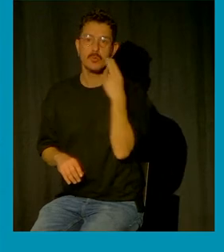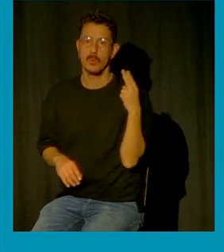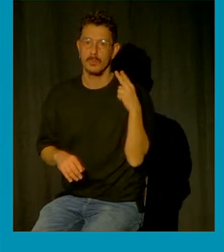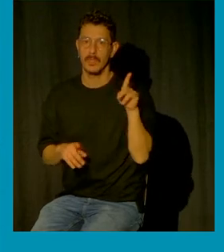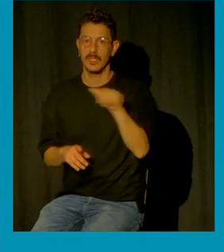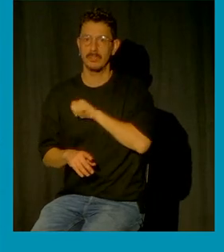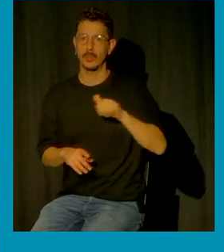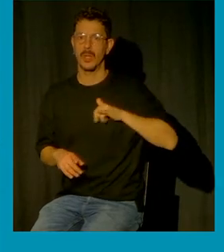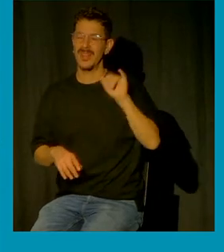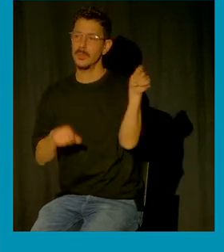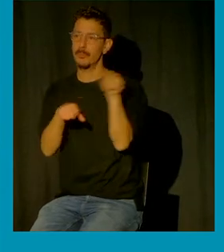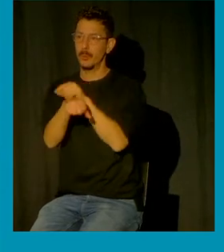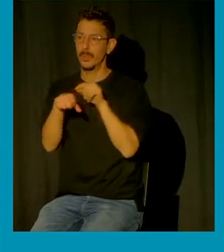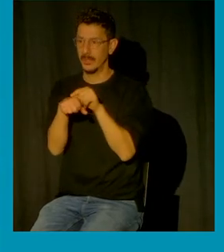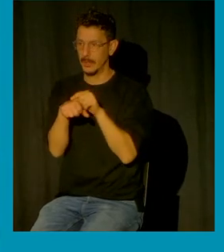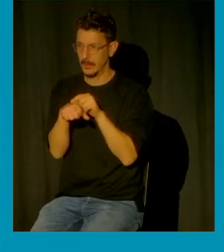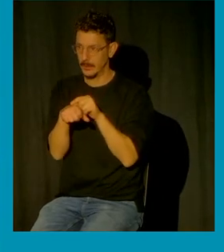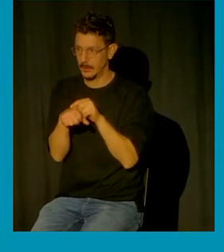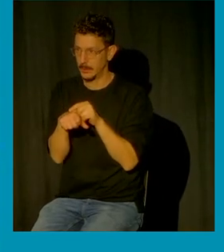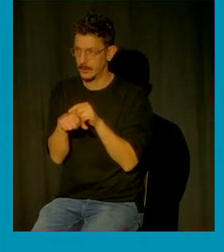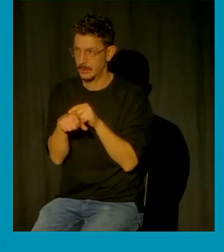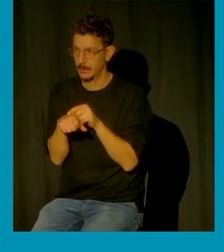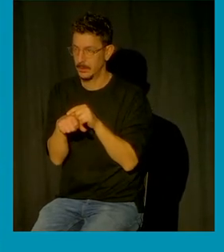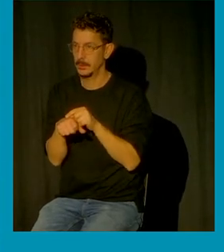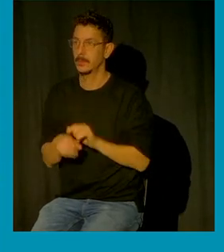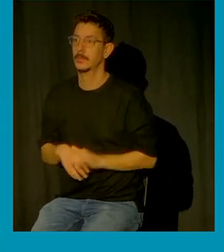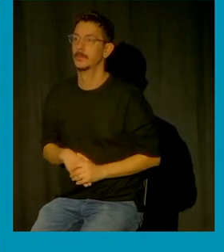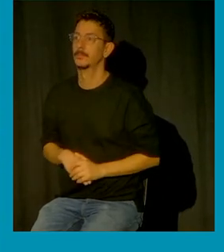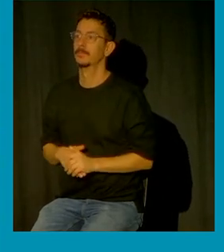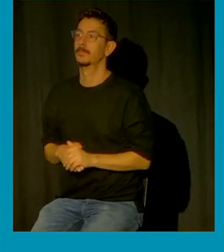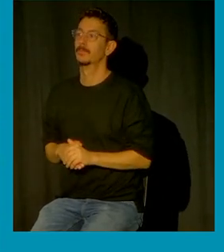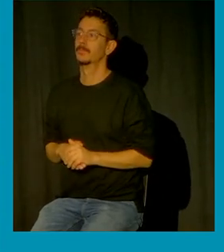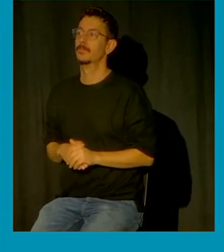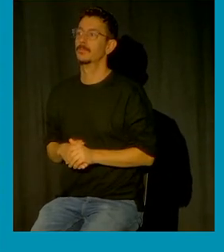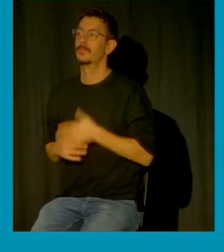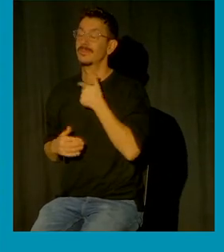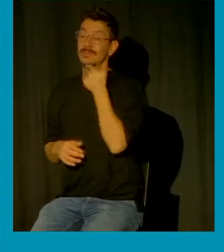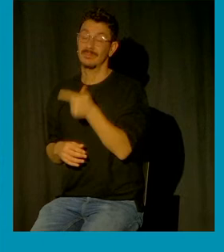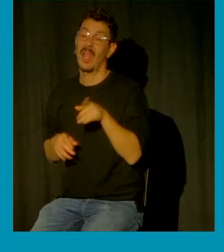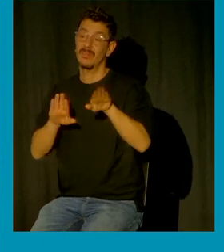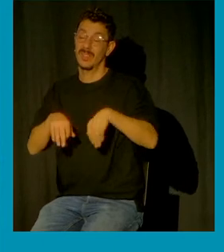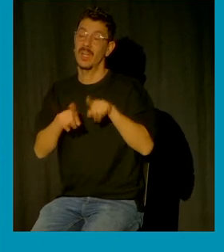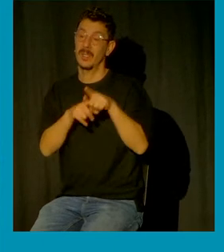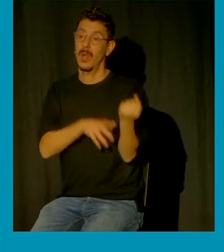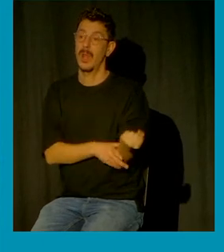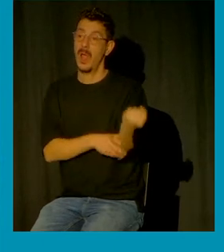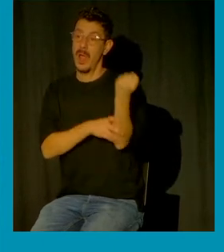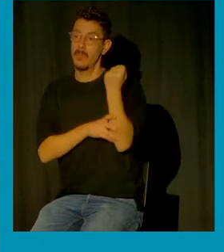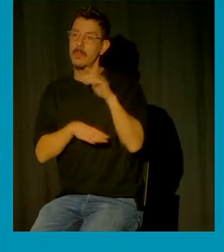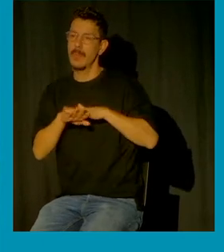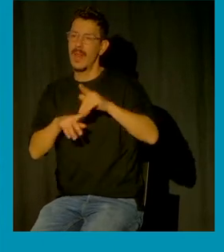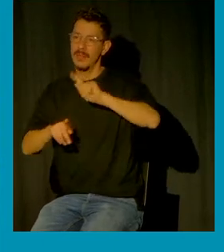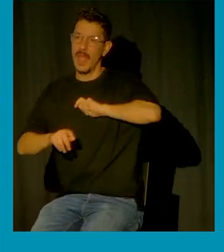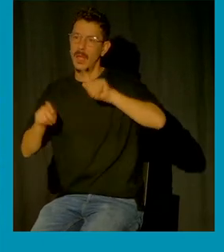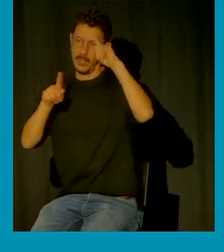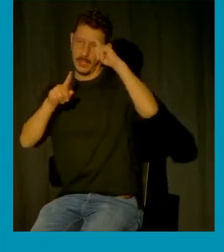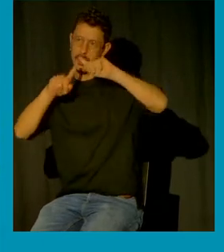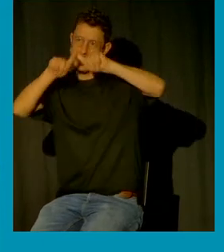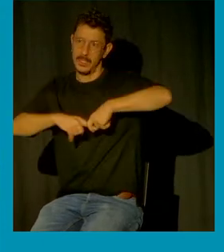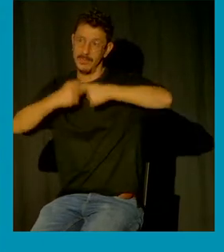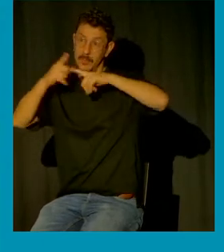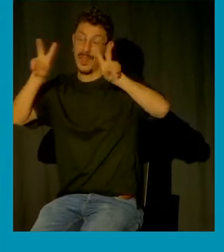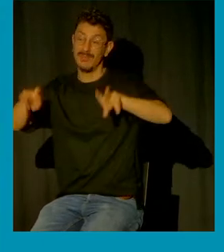personal i polític doncs ens han també doncs ha ajudat a reflexionar sobre el tema del